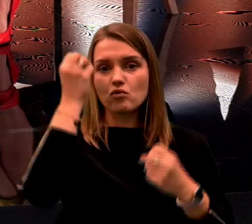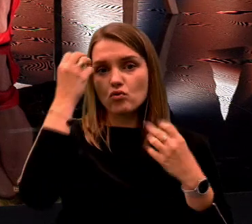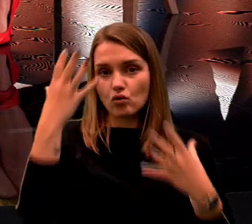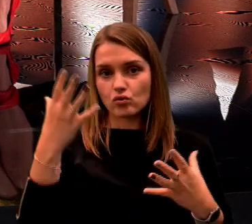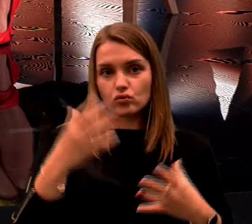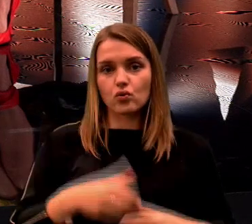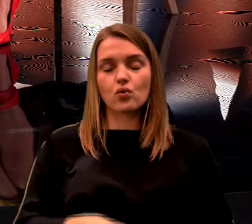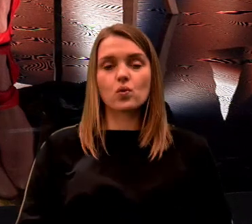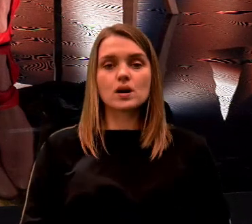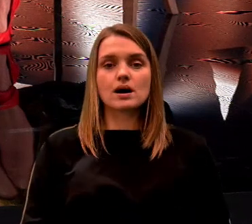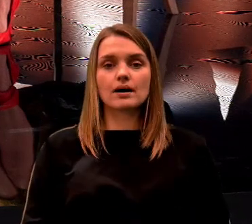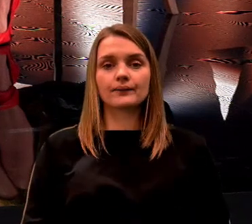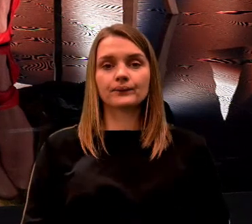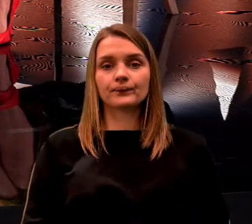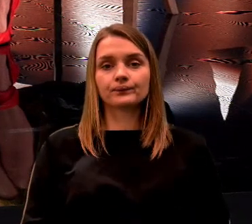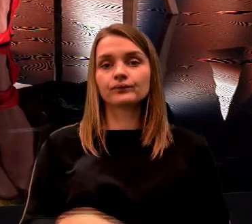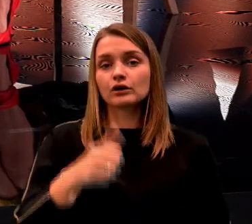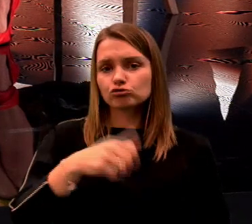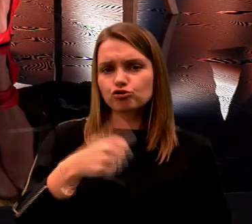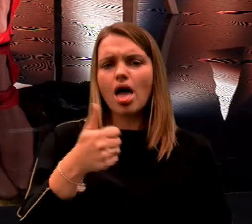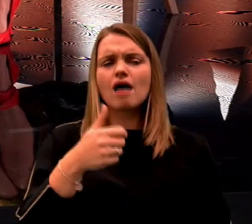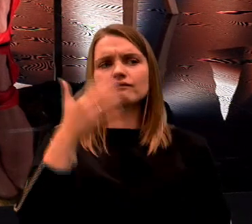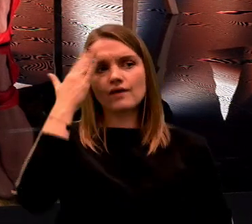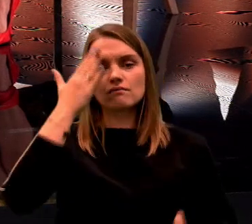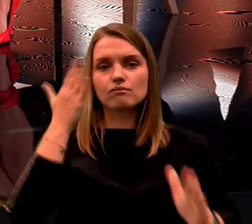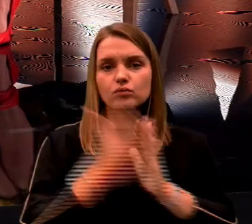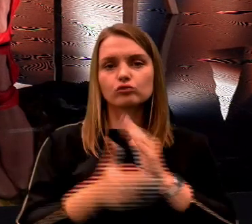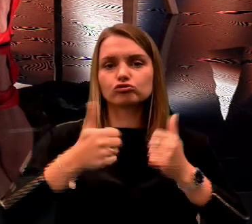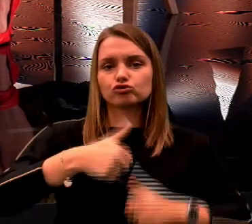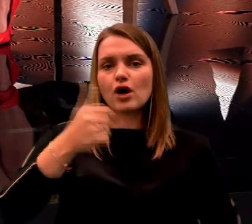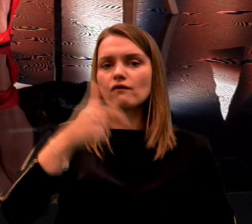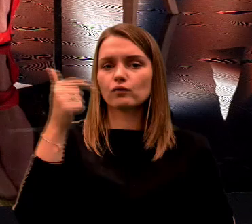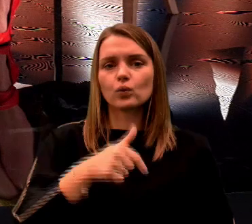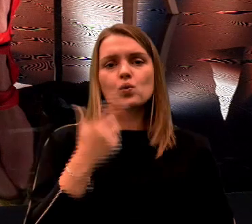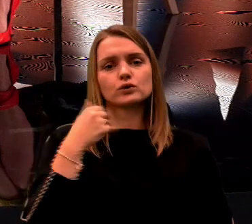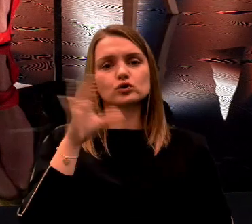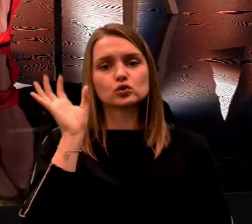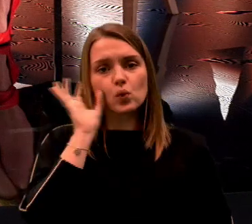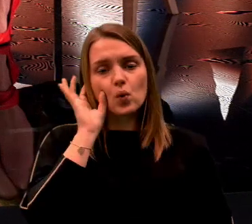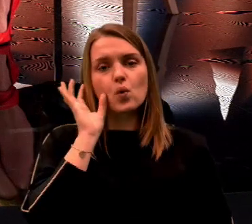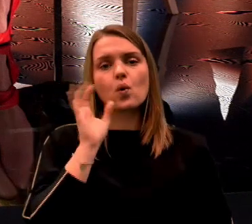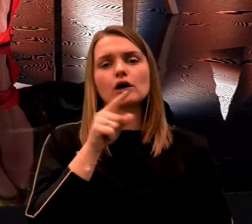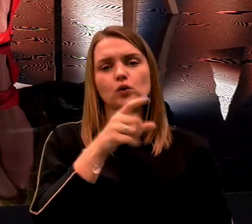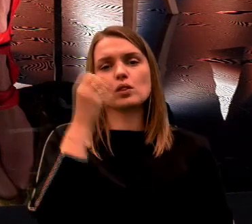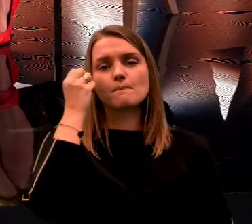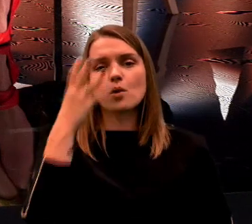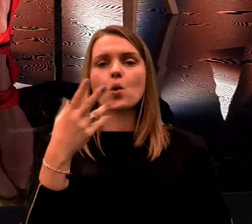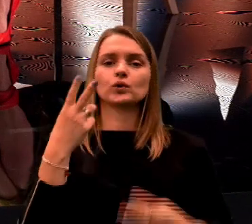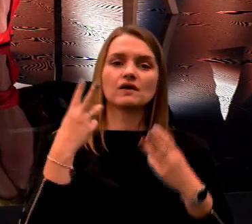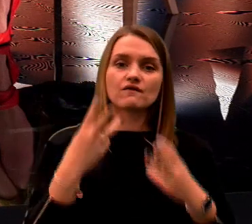autorytetu, takiego szef to jest szef, grzecznie go słuchamy, on jest tutaj mądry,